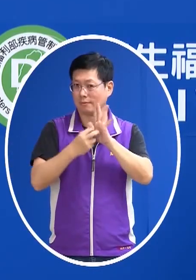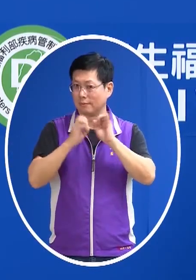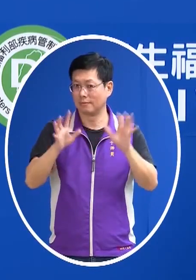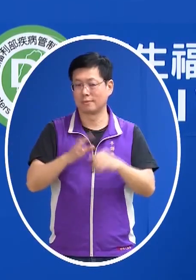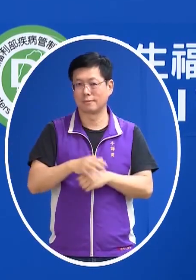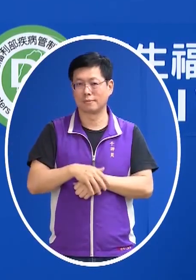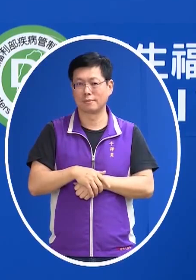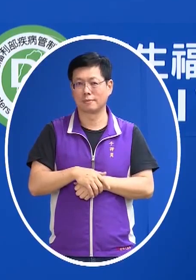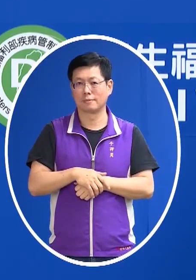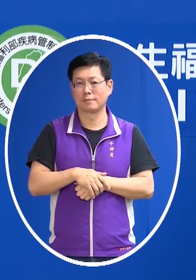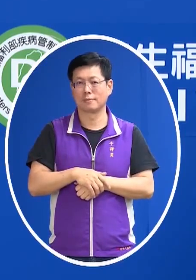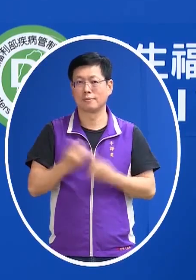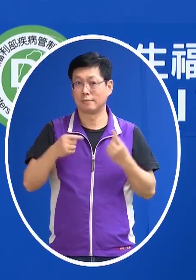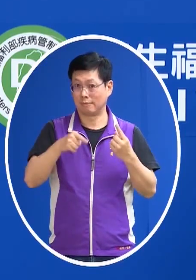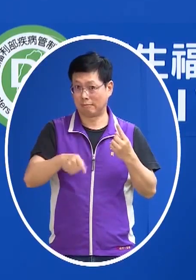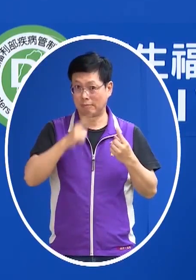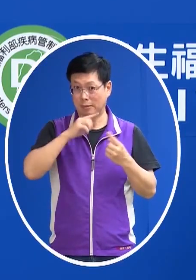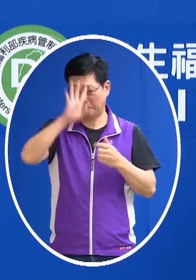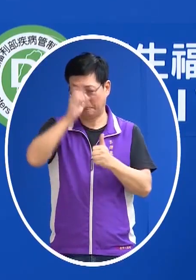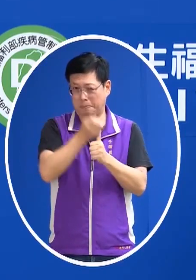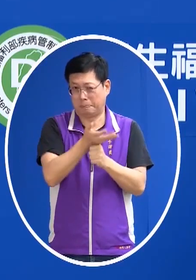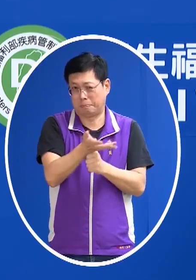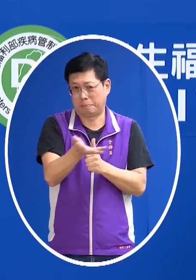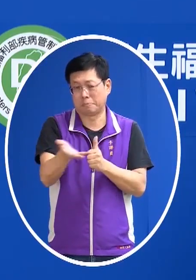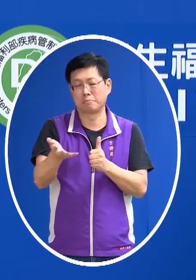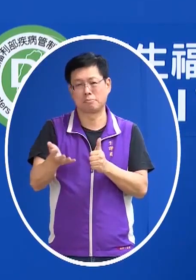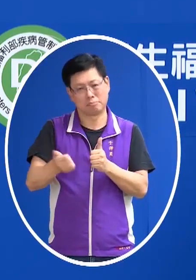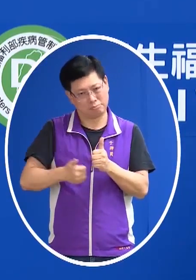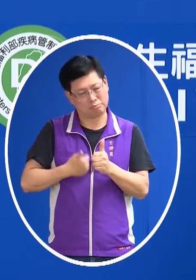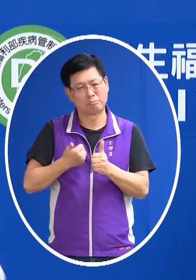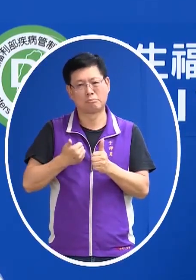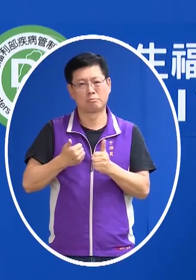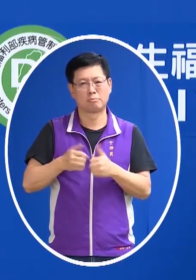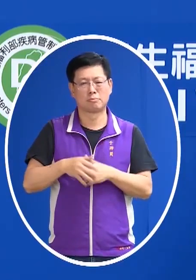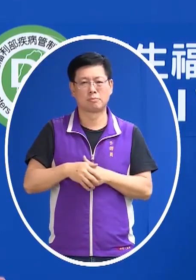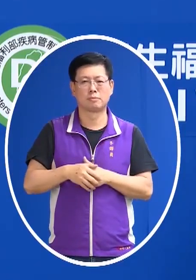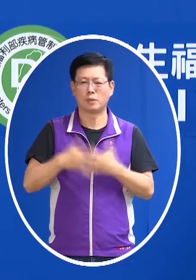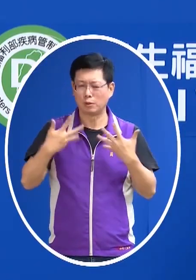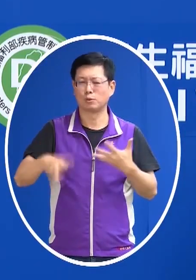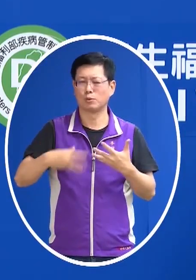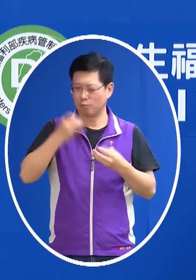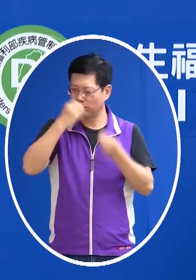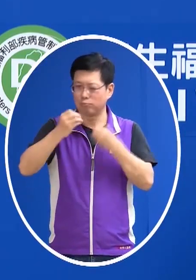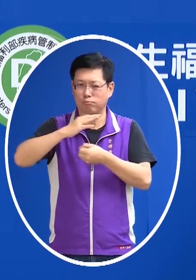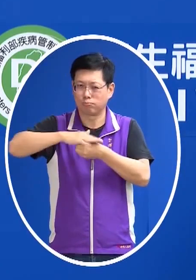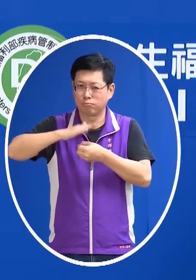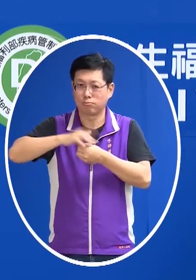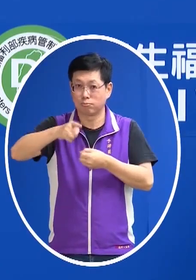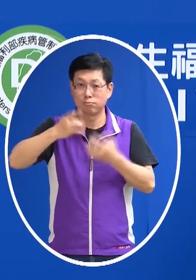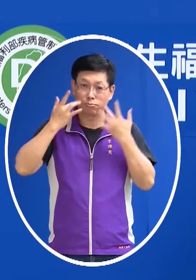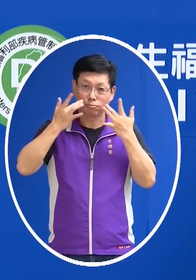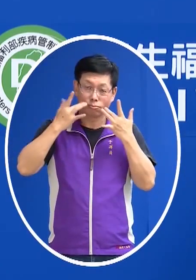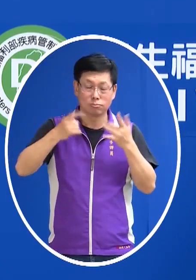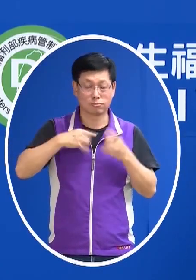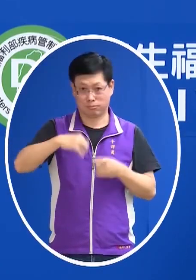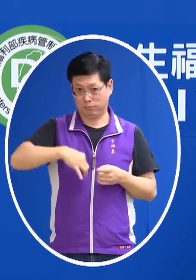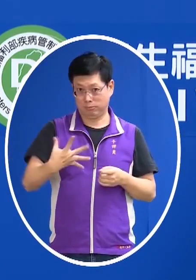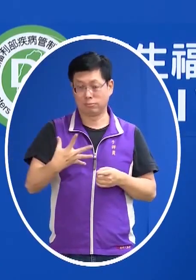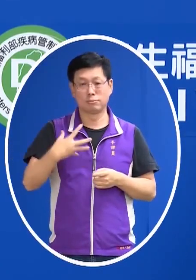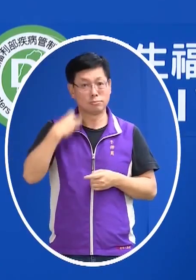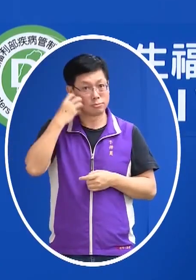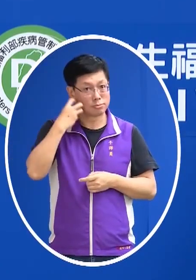类，在这样的一个疫情的情况下，其实多补充一下这些天然